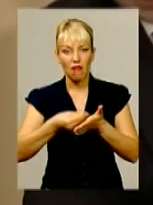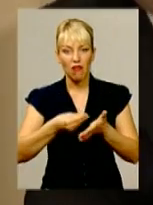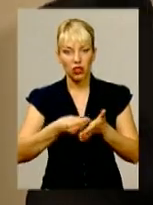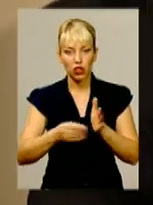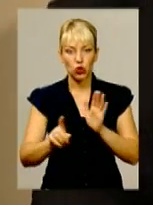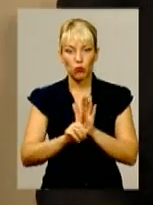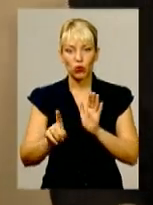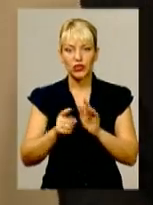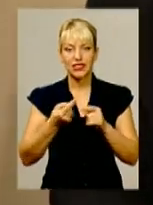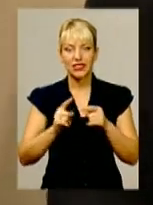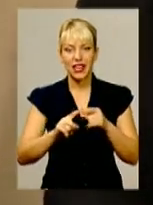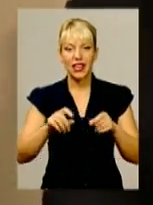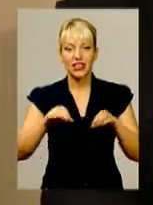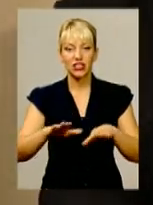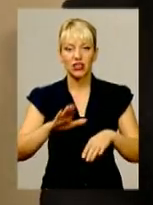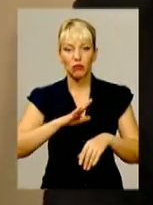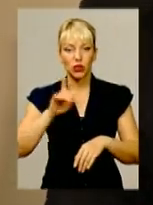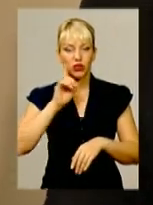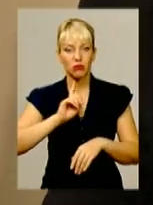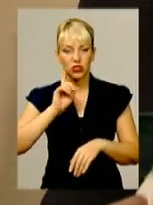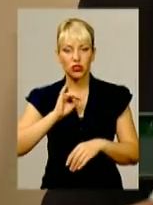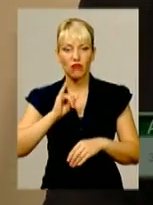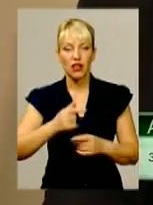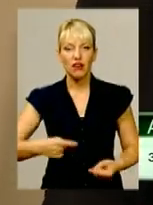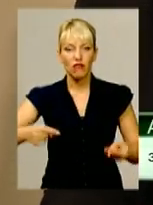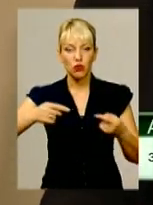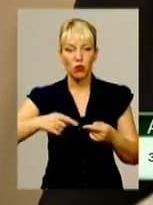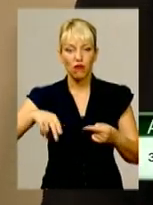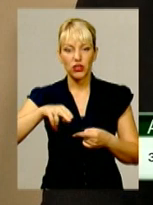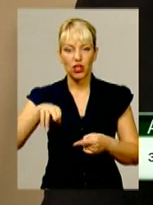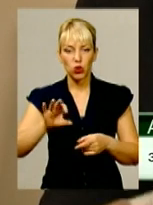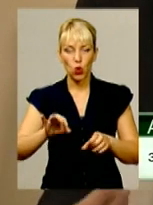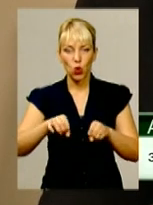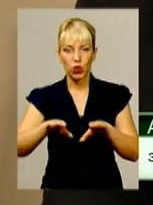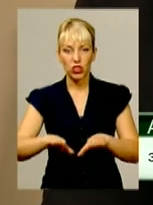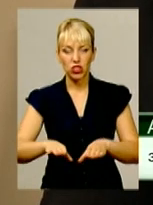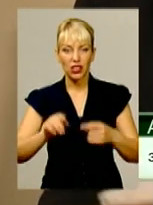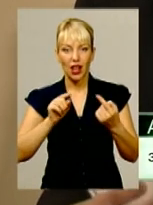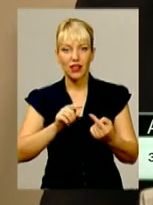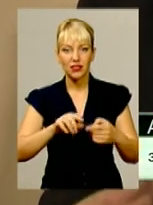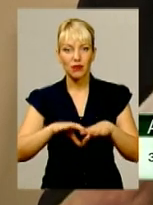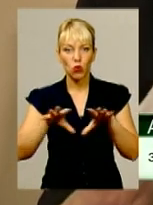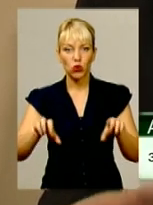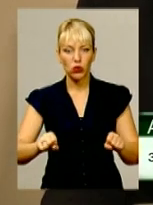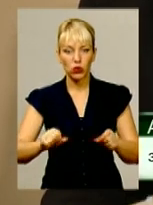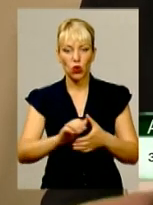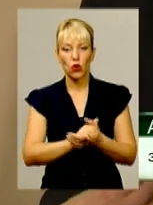Це рішення було тимчасове і відповідно до рішенням антимонопольного комітету